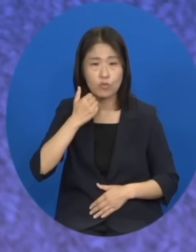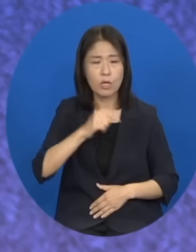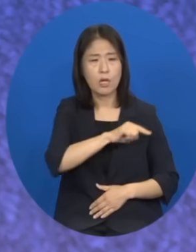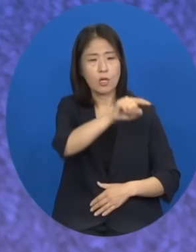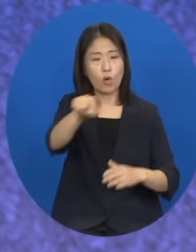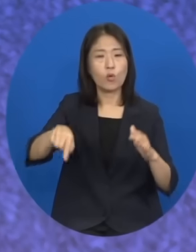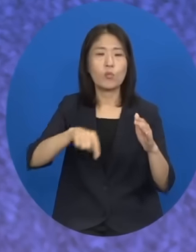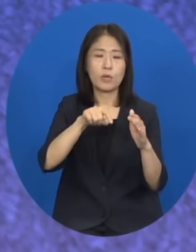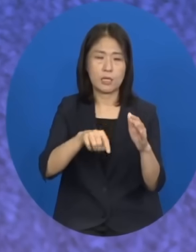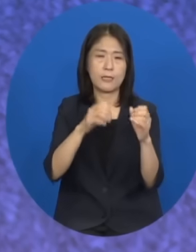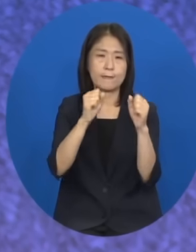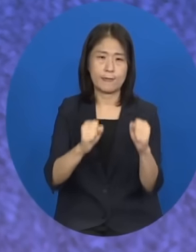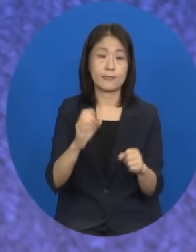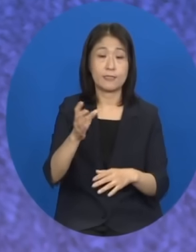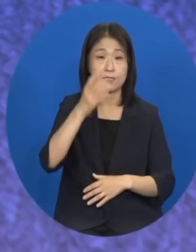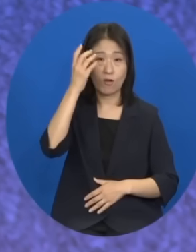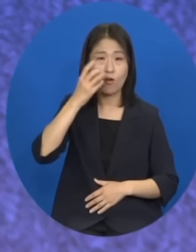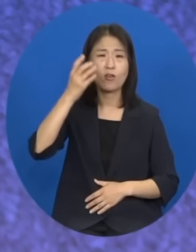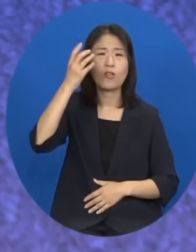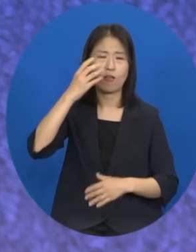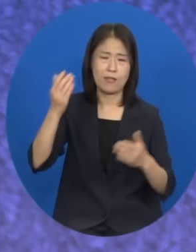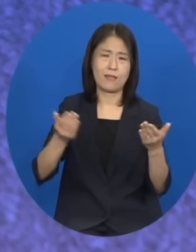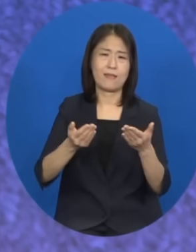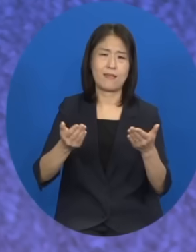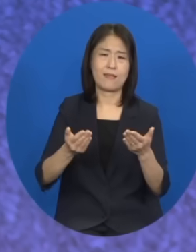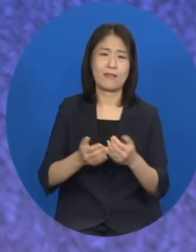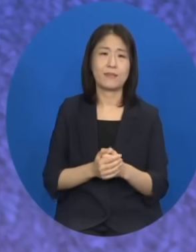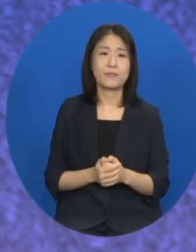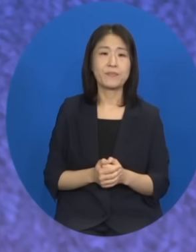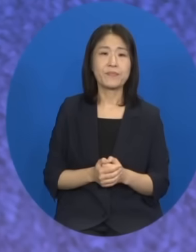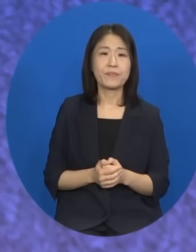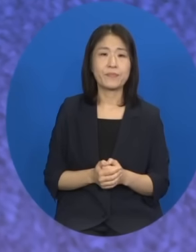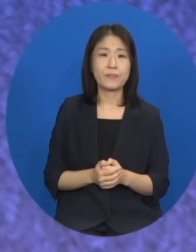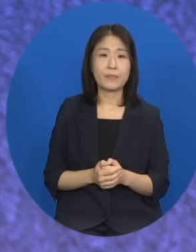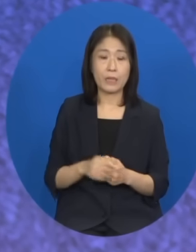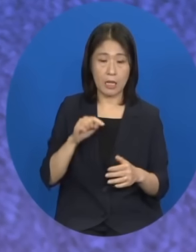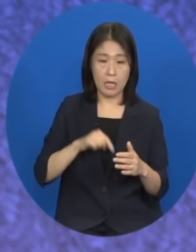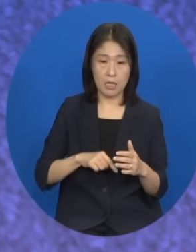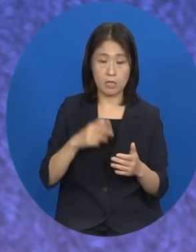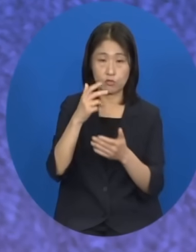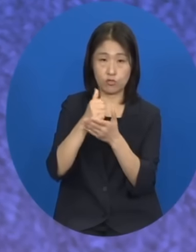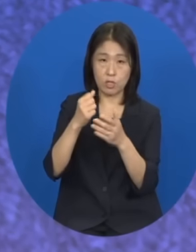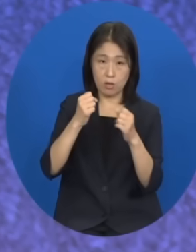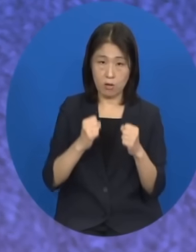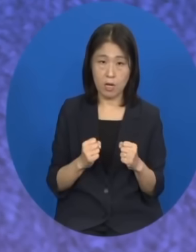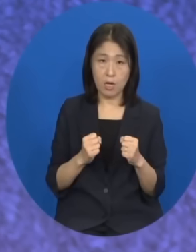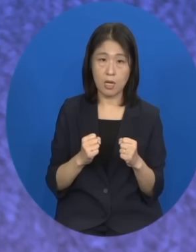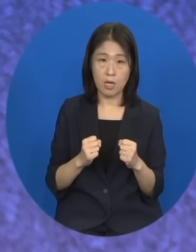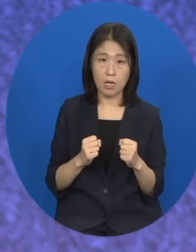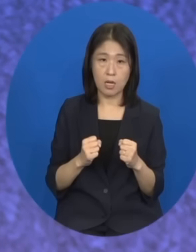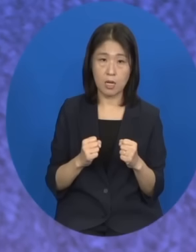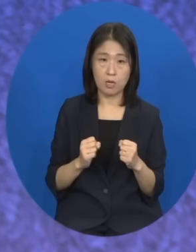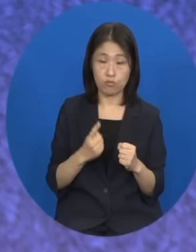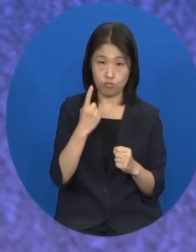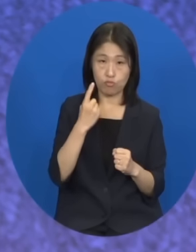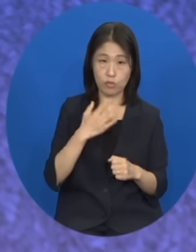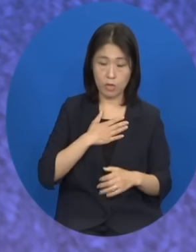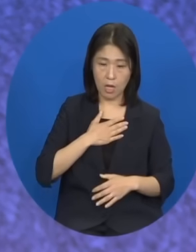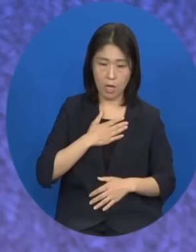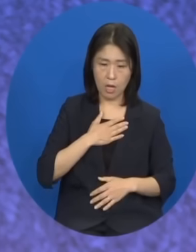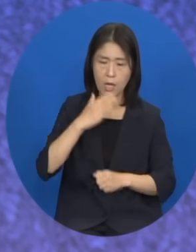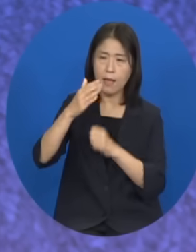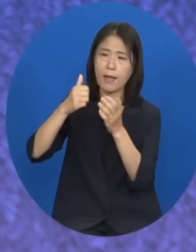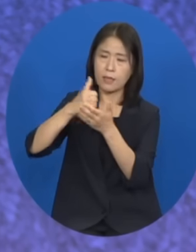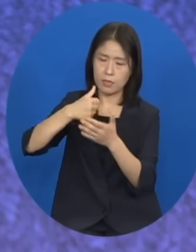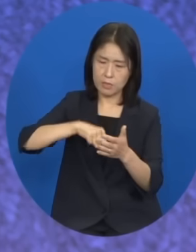성령의 역사예요. 자, 주님이 내 안에 거하시니 하나님이 나를 자녀 삼으신 게 얼마나